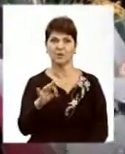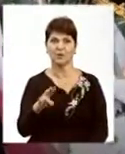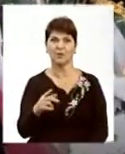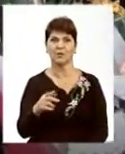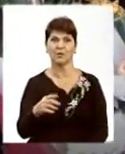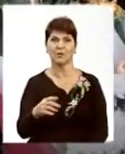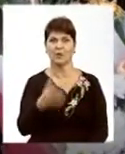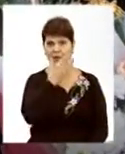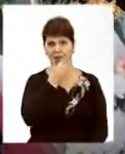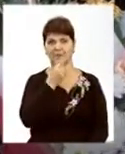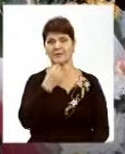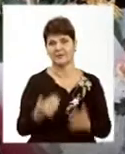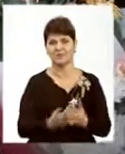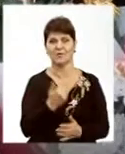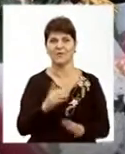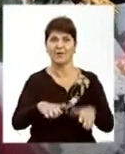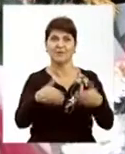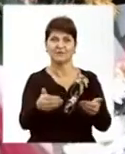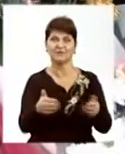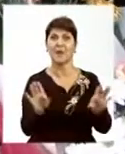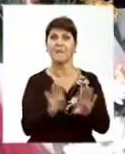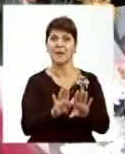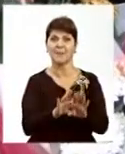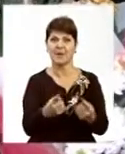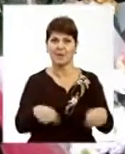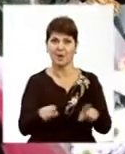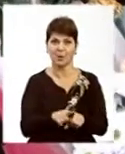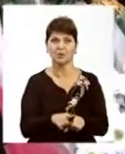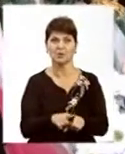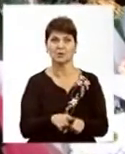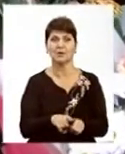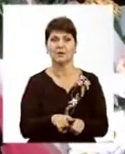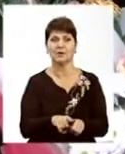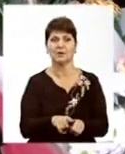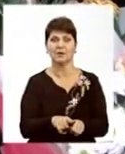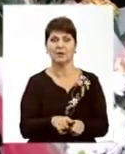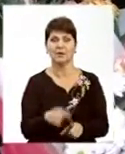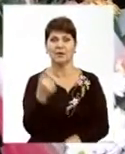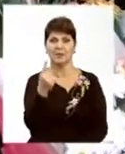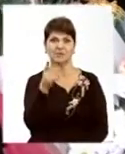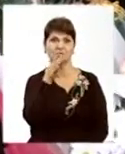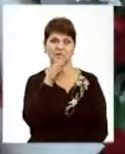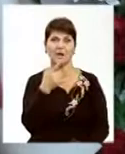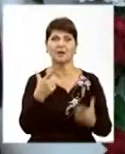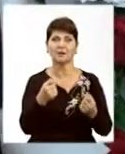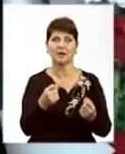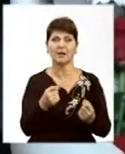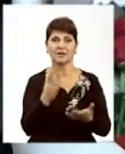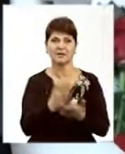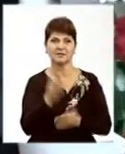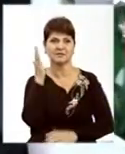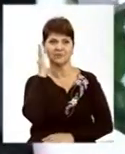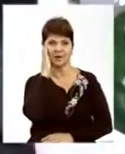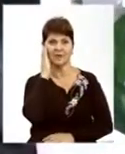Умови гарні. Нам предоставили там мебель також. Ну, щоб на перший час було де спати.